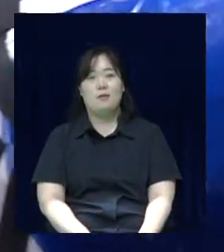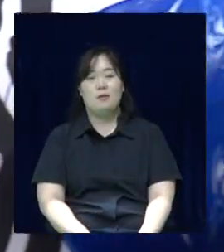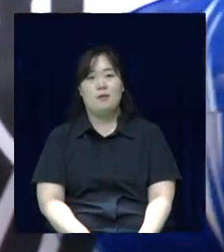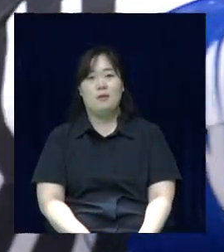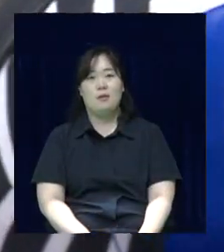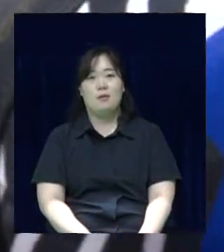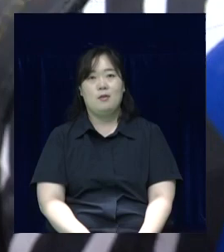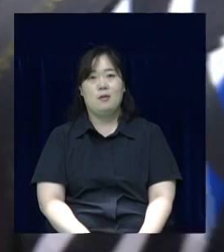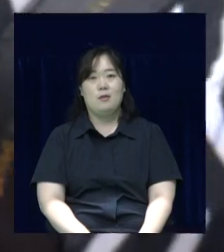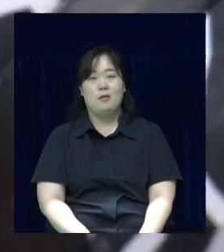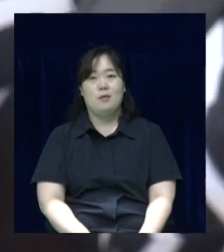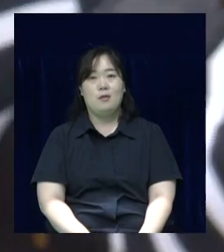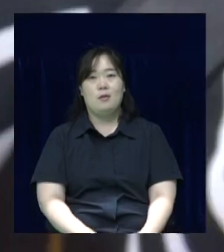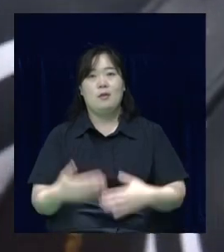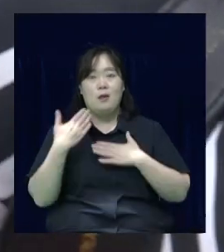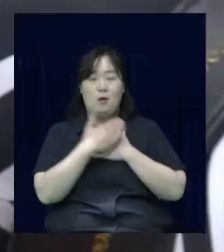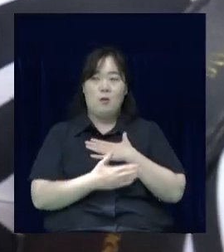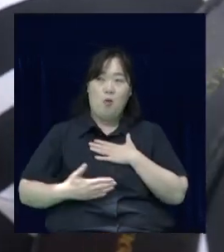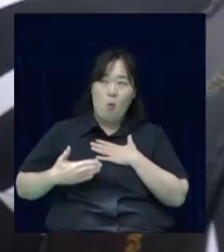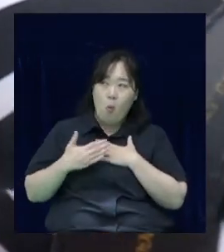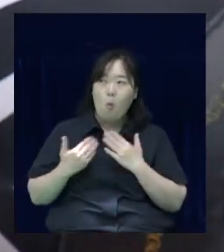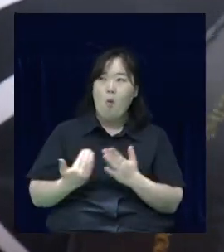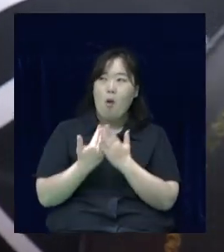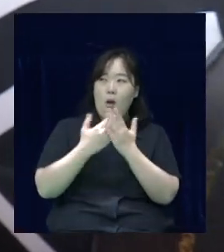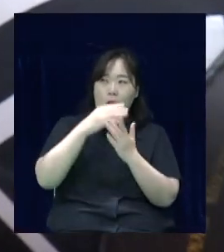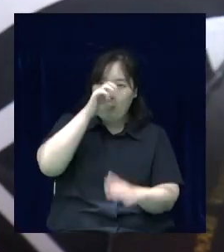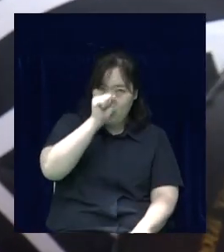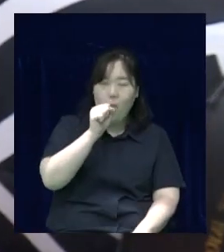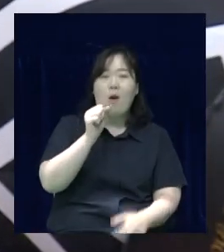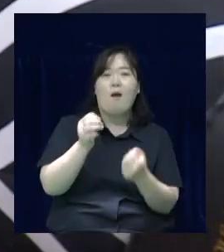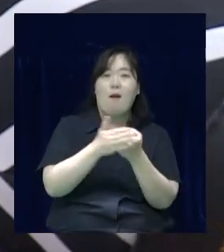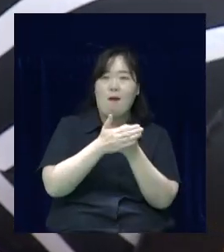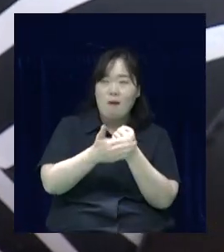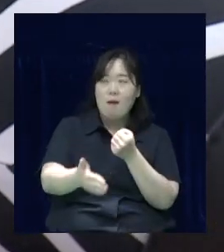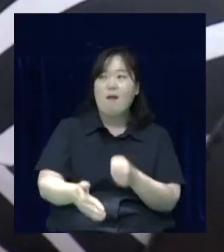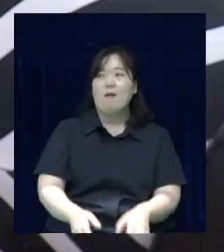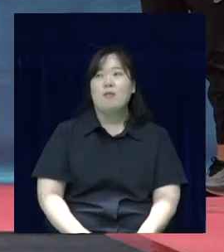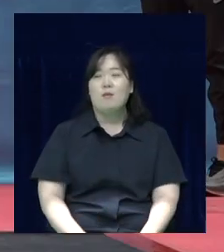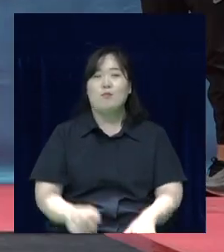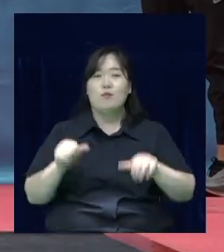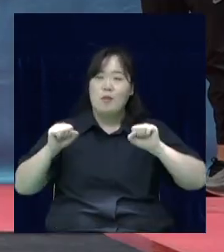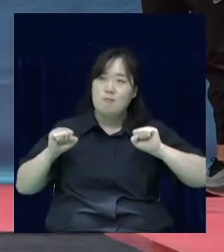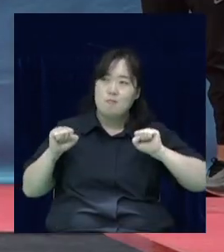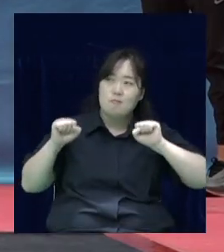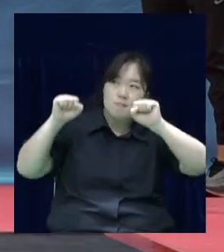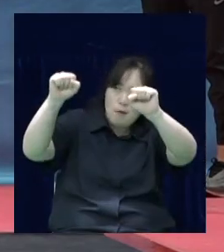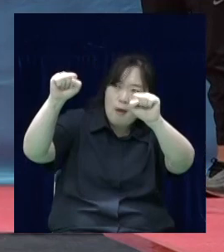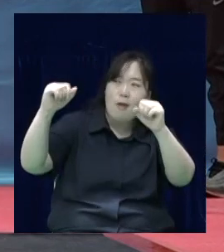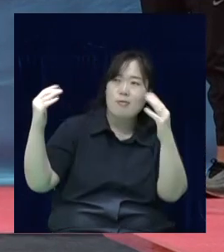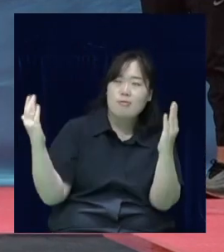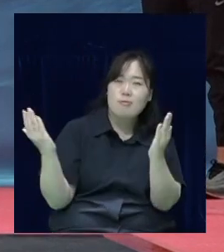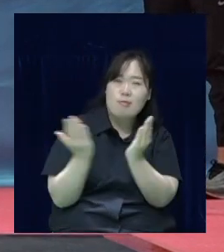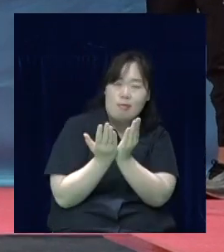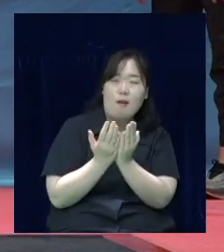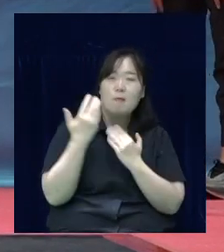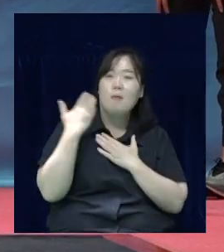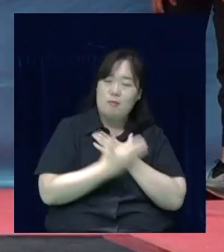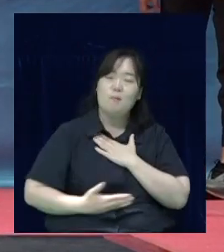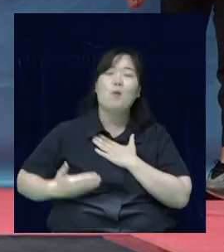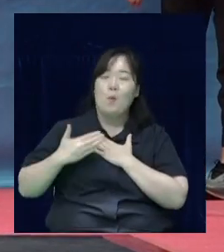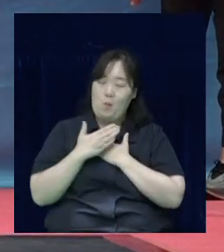지금 조은호 선수 상체가 굉장히 잘 발달되어 있어서 네. 예, 이 웨이트 리프팅에 아주 적합한 몸을 가지고 있습니다.